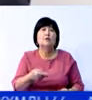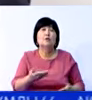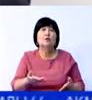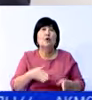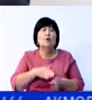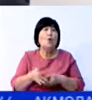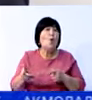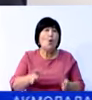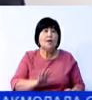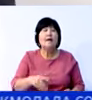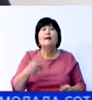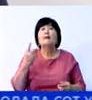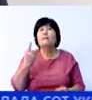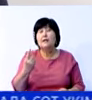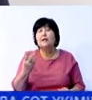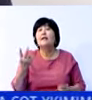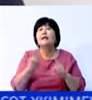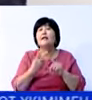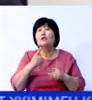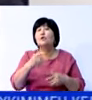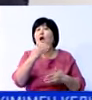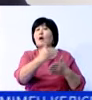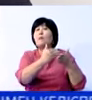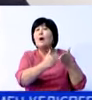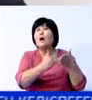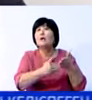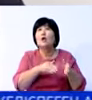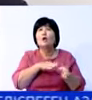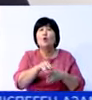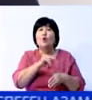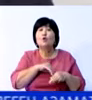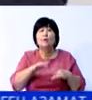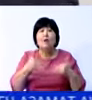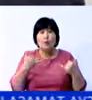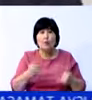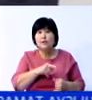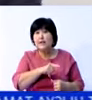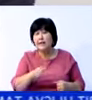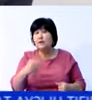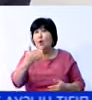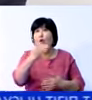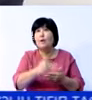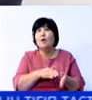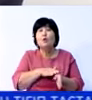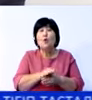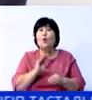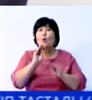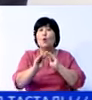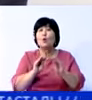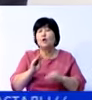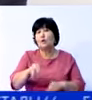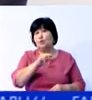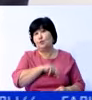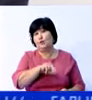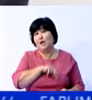болды. Бір, екіншіден ол бағдарламаның өзі толыққанды жұмыс істеп кеткен жоқ. Осы кезге дейін сол бағдарламаны әлі толықтыру